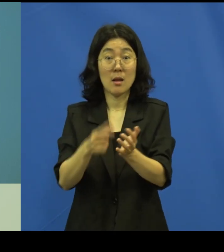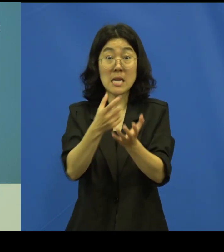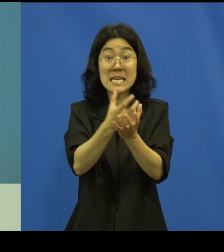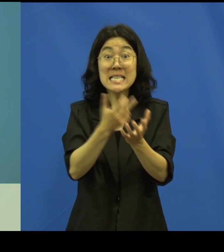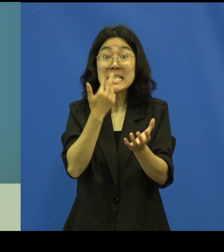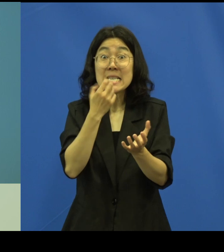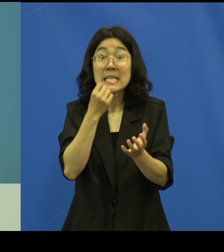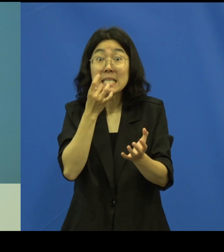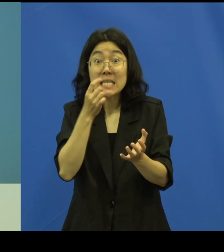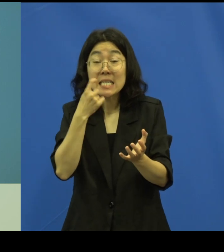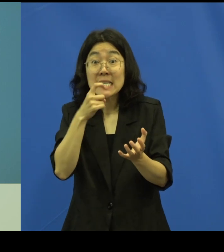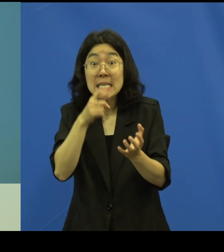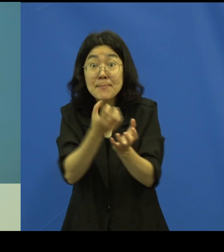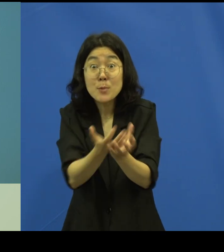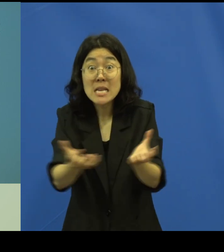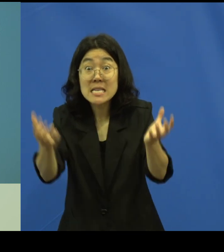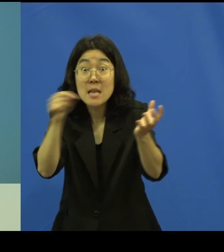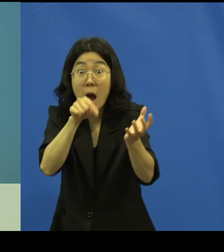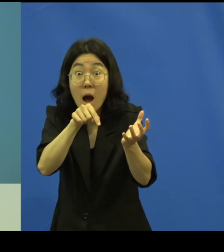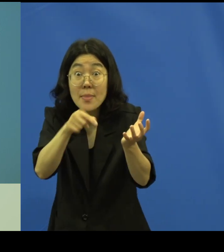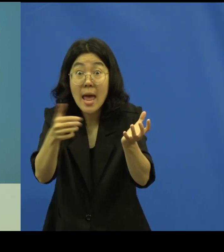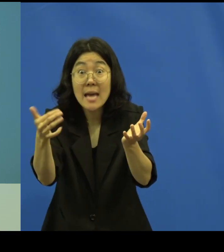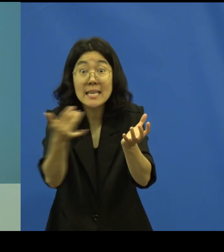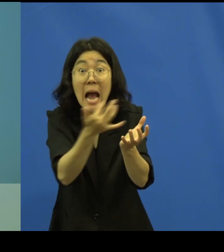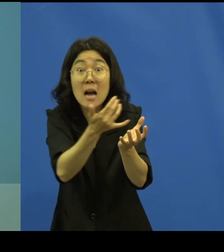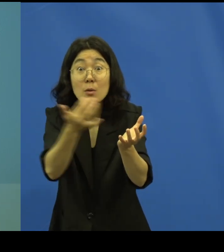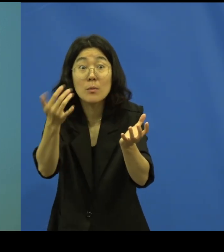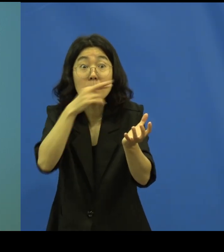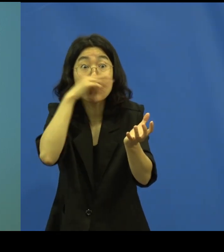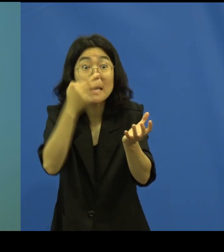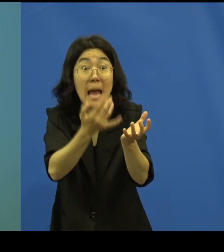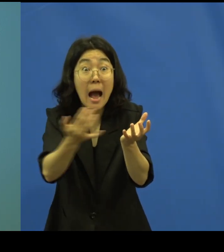기도드리라 그랬습니다. 자, 여기에서